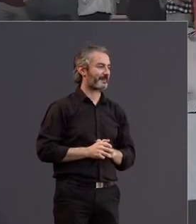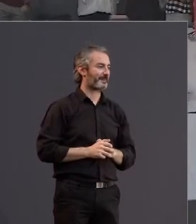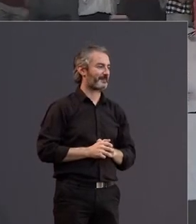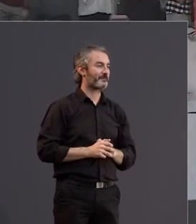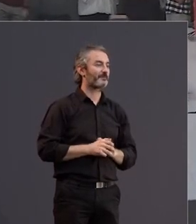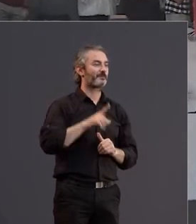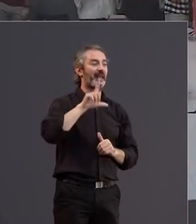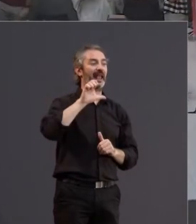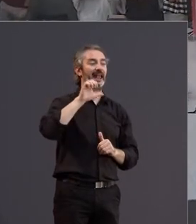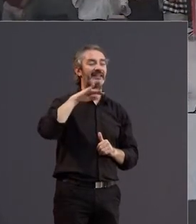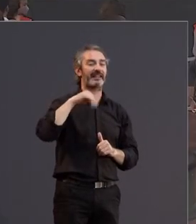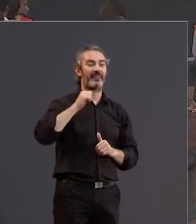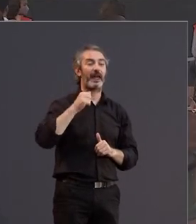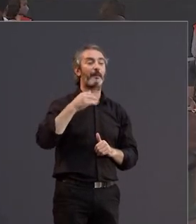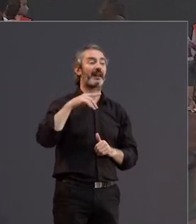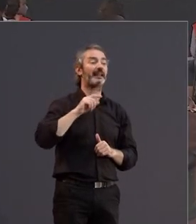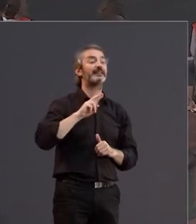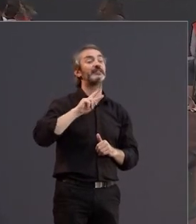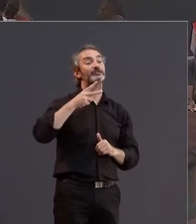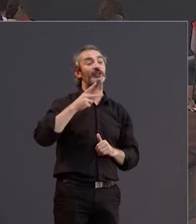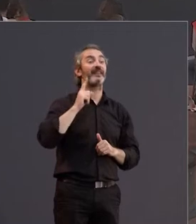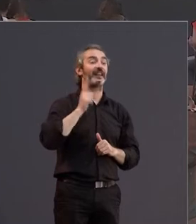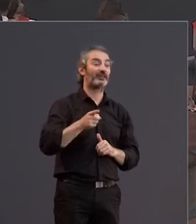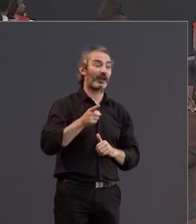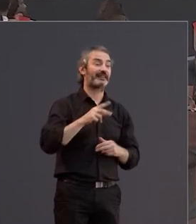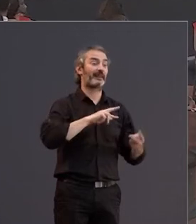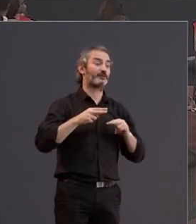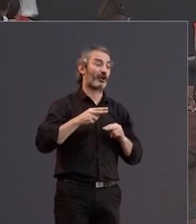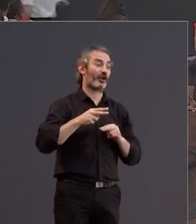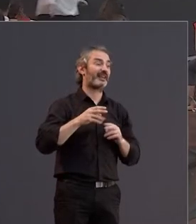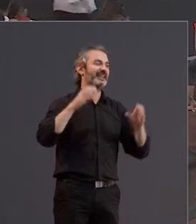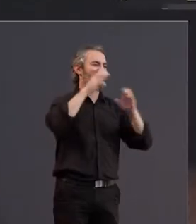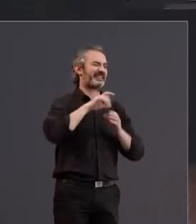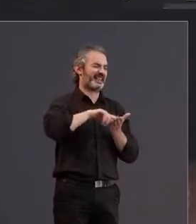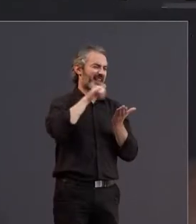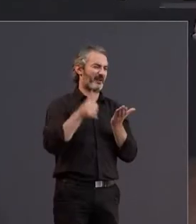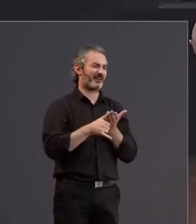També l'Elisenda Bernal, que és sotsdirectora del Departament de Traducció i Ciències del Llenguatge.